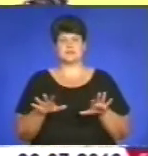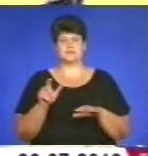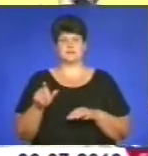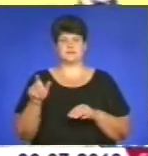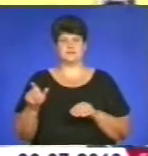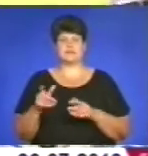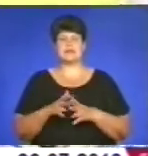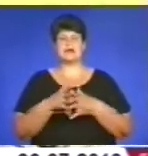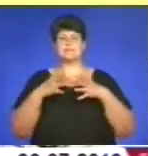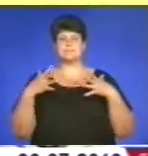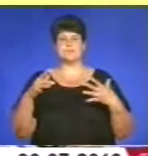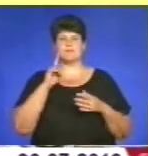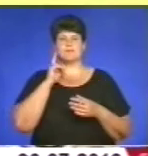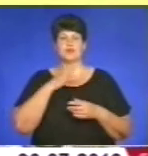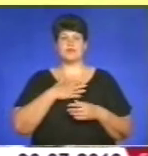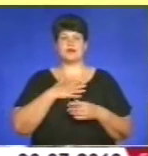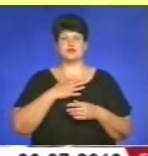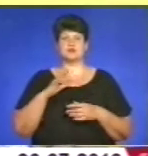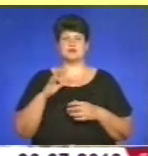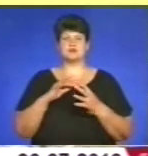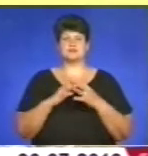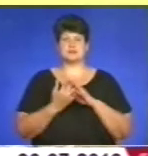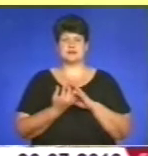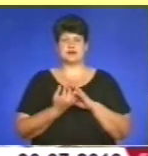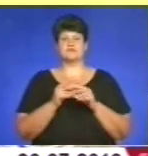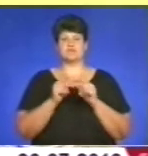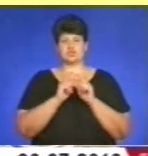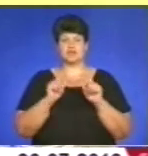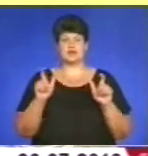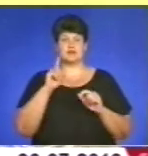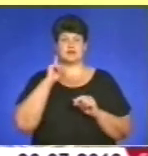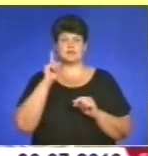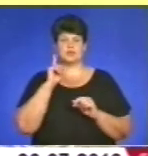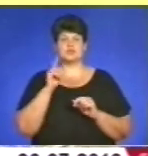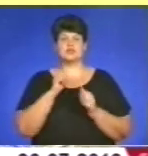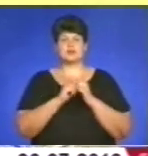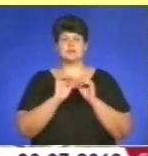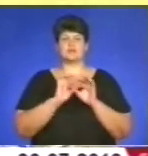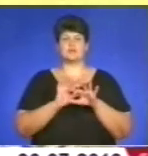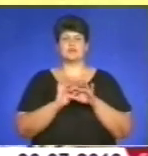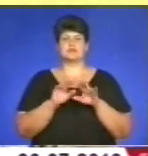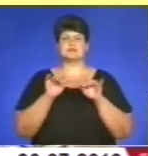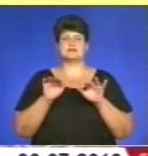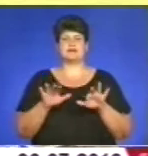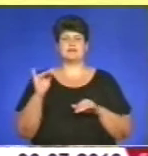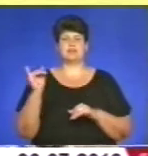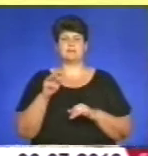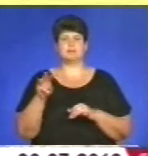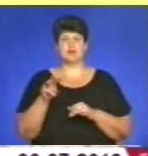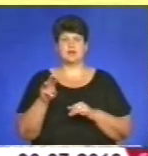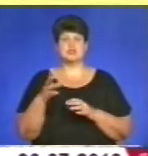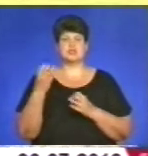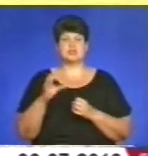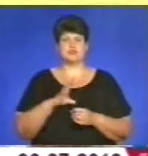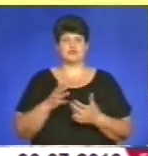Найбільше молодь нашого села знає, це шкільна молодь переважно, бо в школі часто проходять заходи. І Іван Миколаївич, коли ще